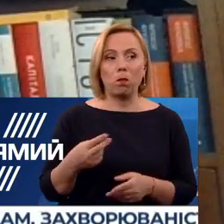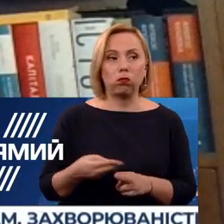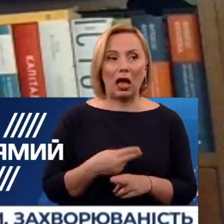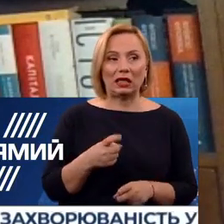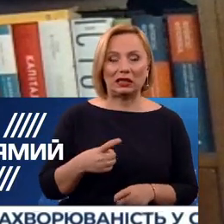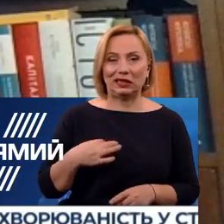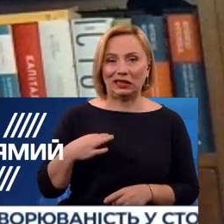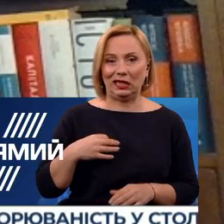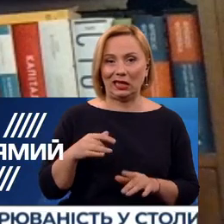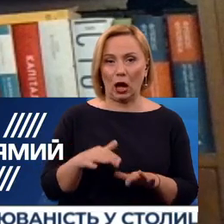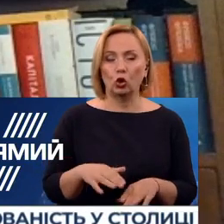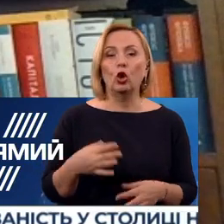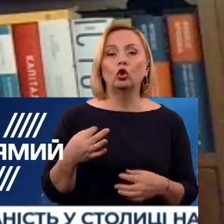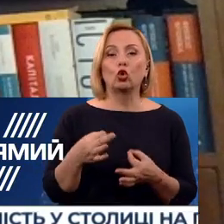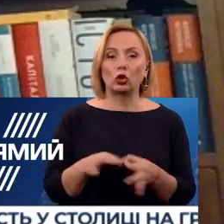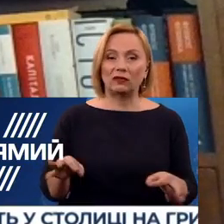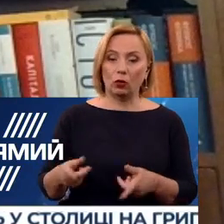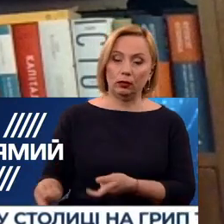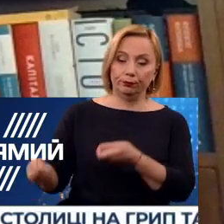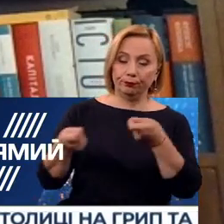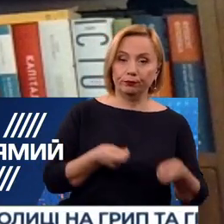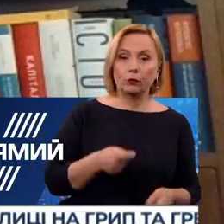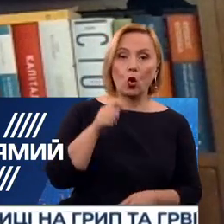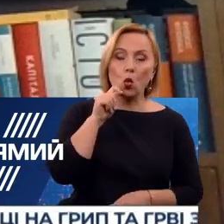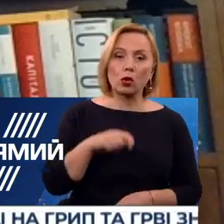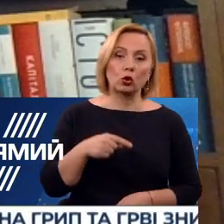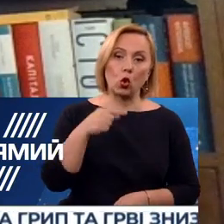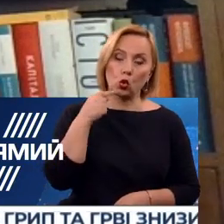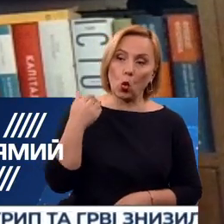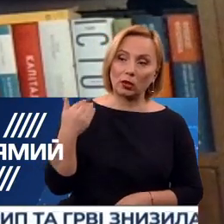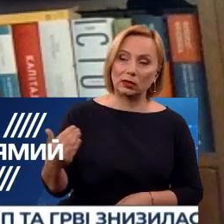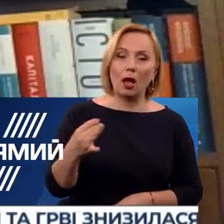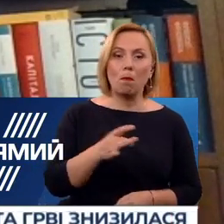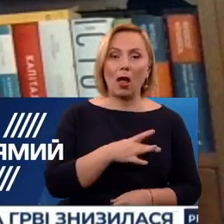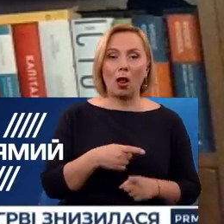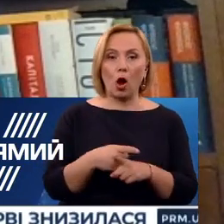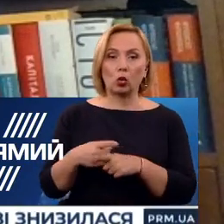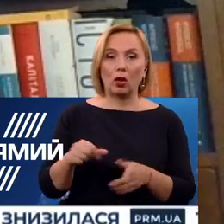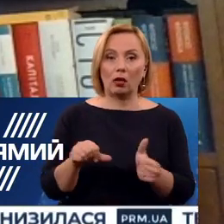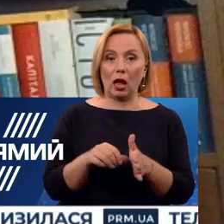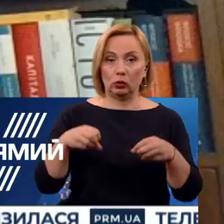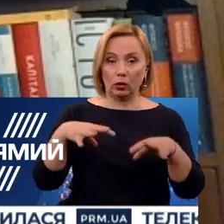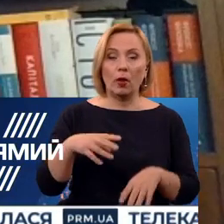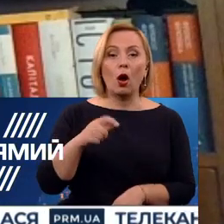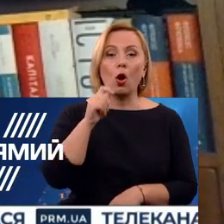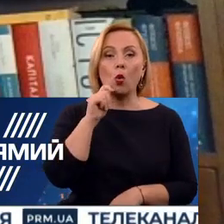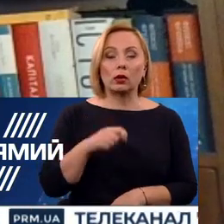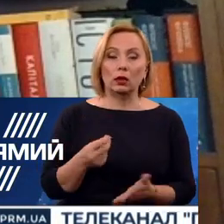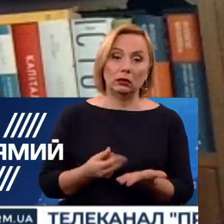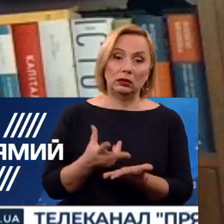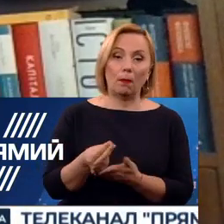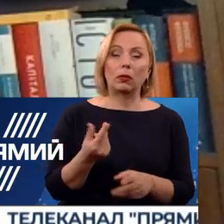дозволили експорт в Україну російської, білоруської електроенергії. Внаслідок цього Україна Україна заплатила більше 7 мільярдів